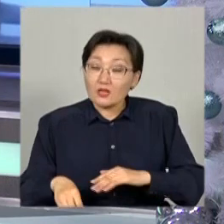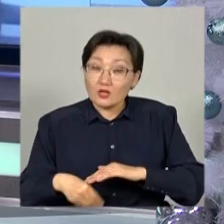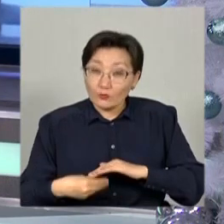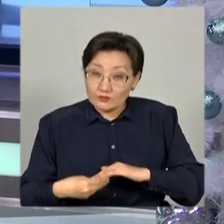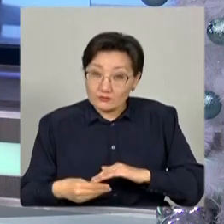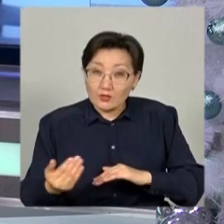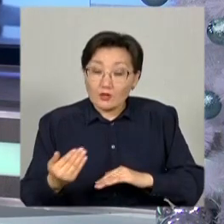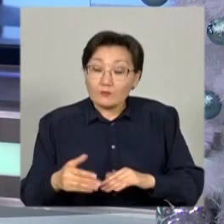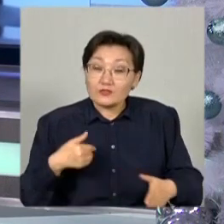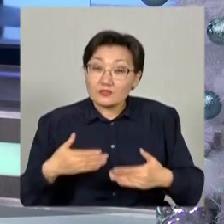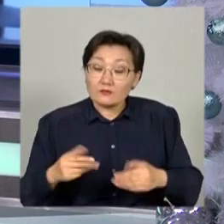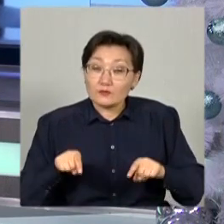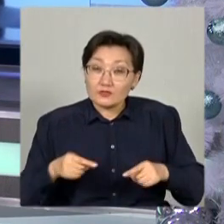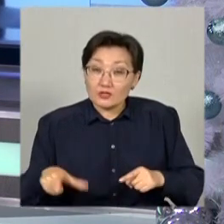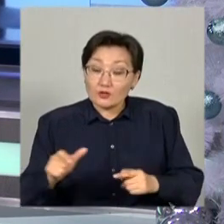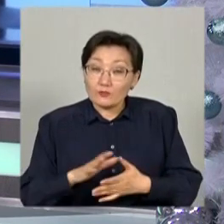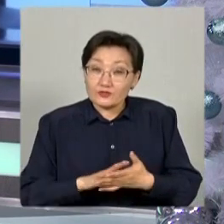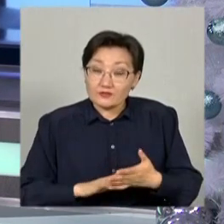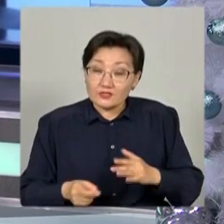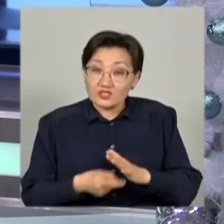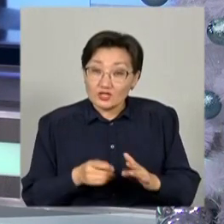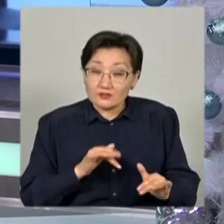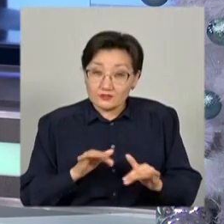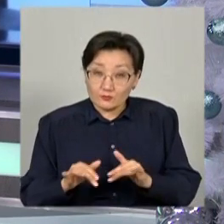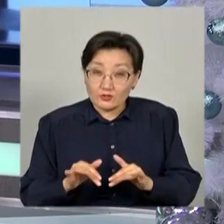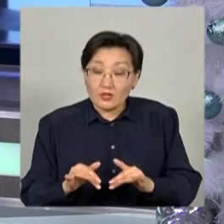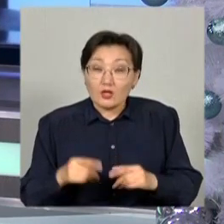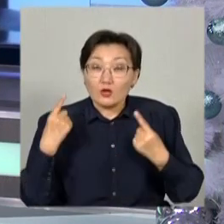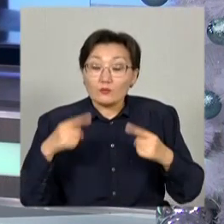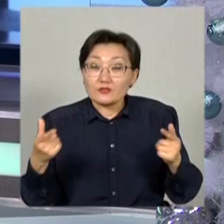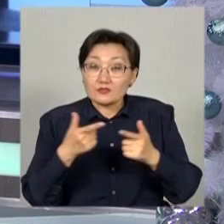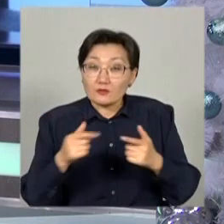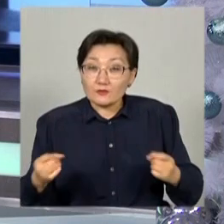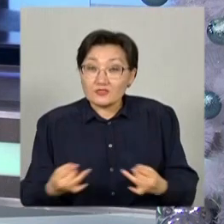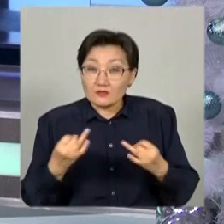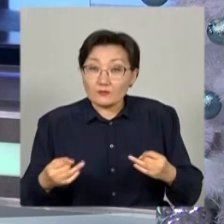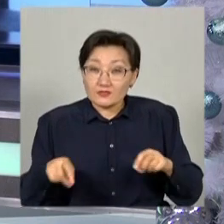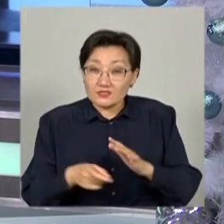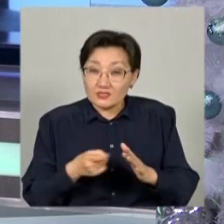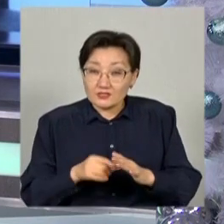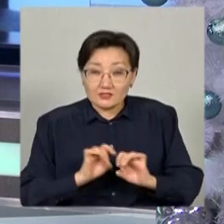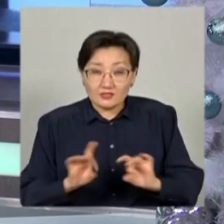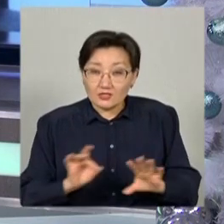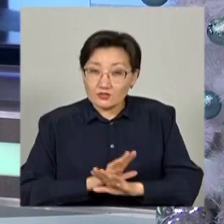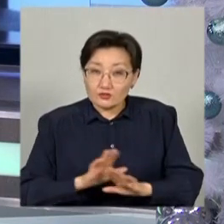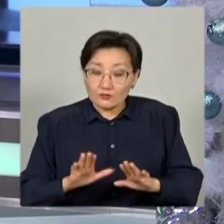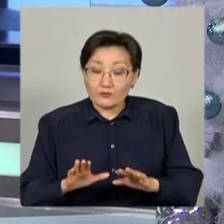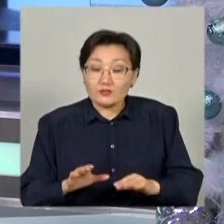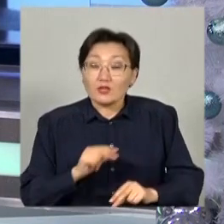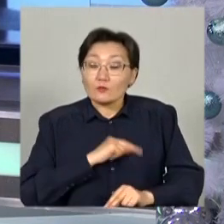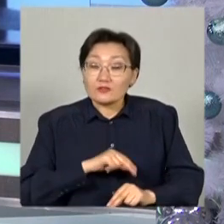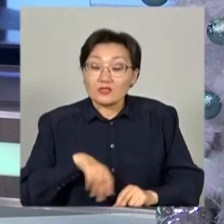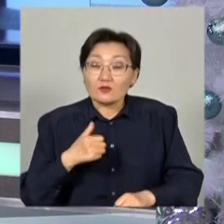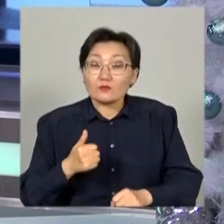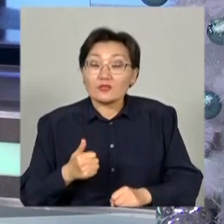коррупции. В отношении задержанного продолжаются следственные действия. Иную информацию в интересах следствия не разглашают. В должности